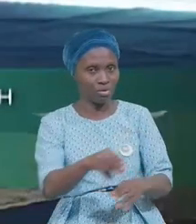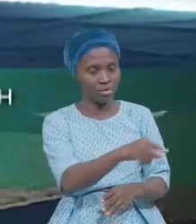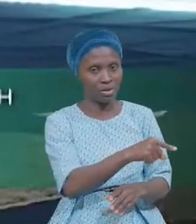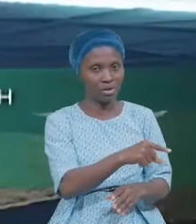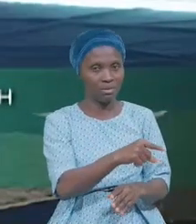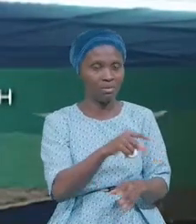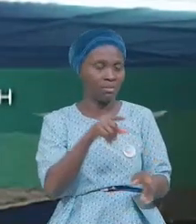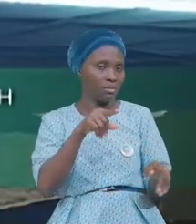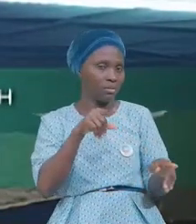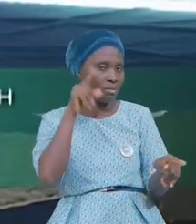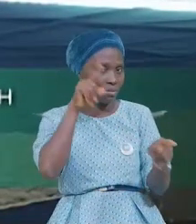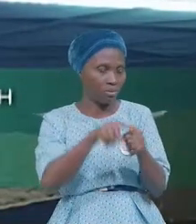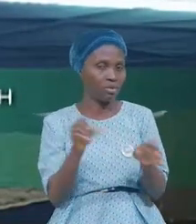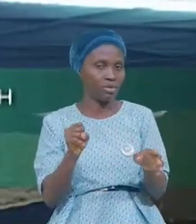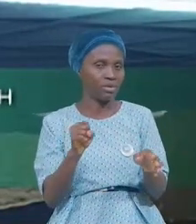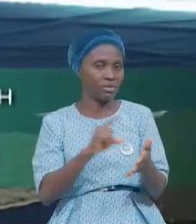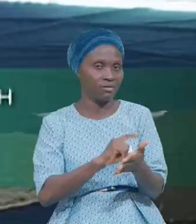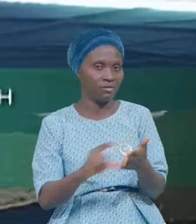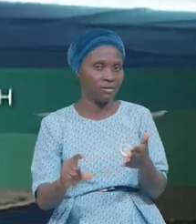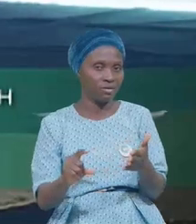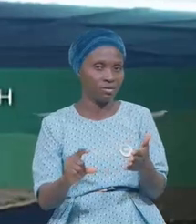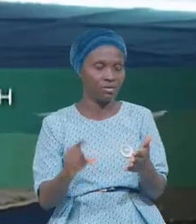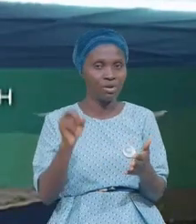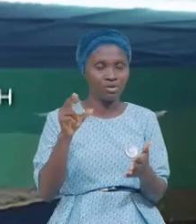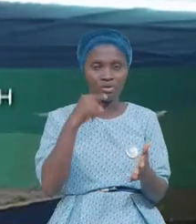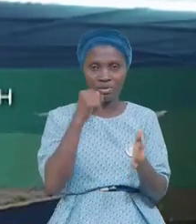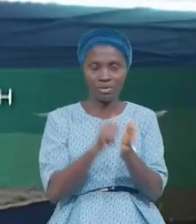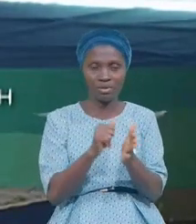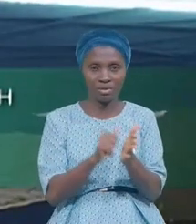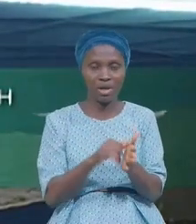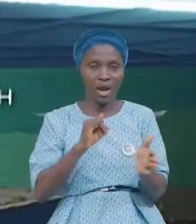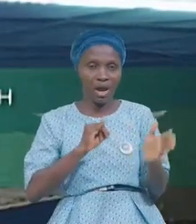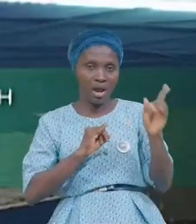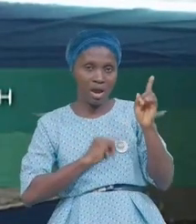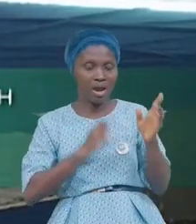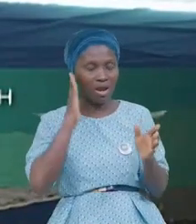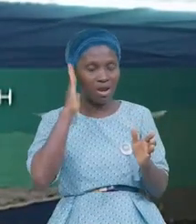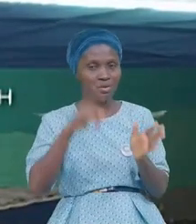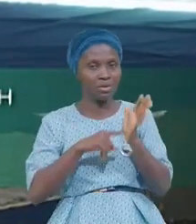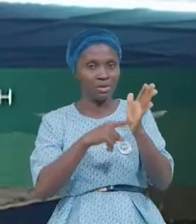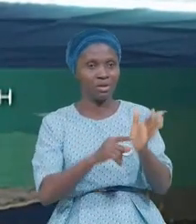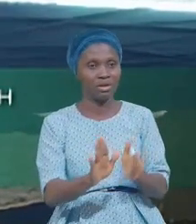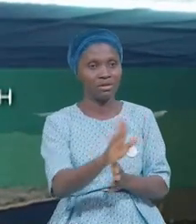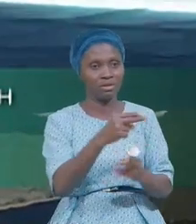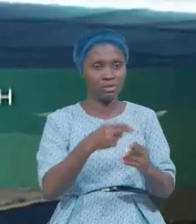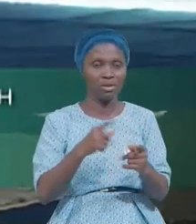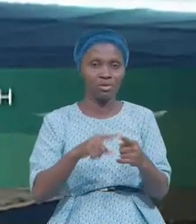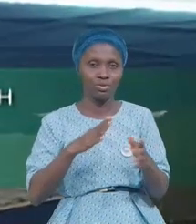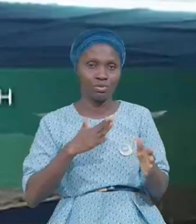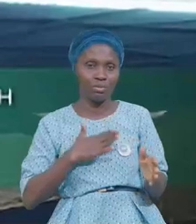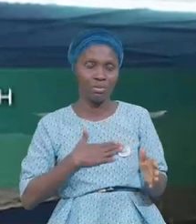12. Verset 12 dit, lorsqu'il dit, j'annoncerai ton nom à mes frères.